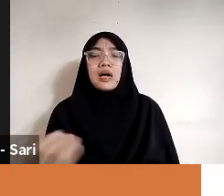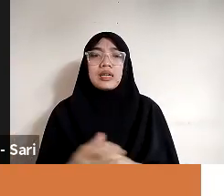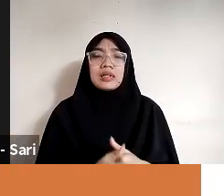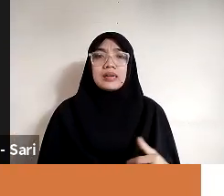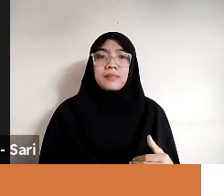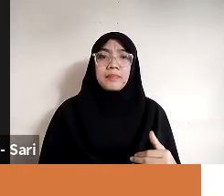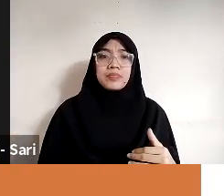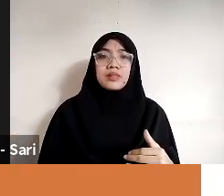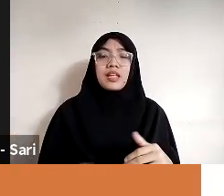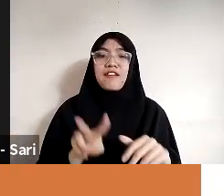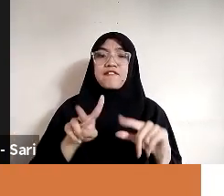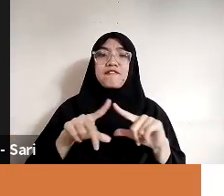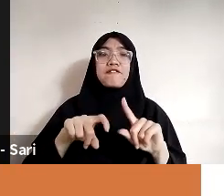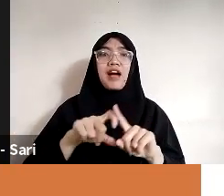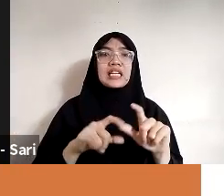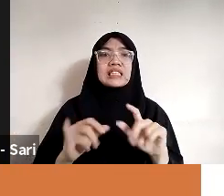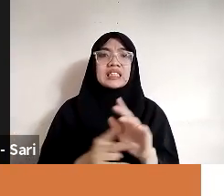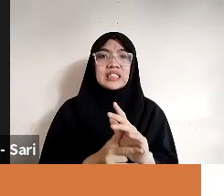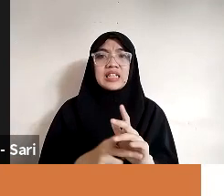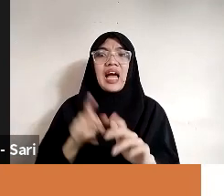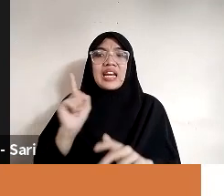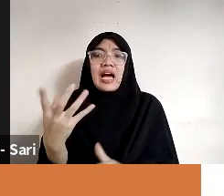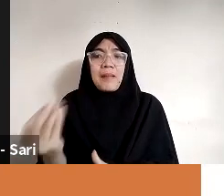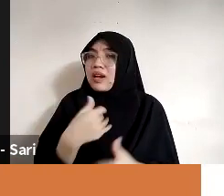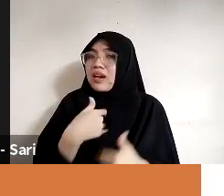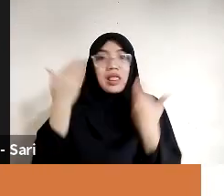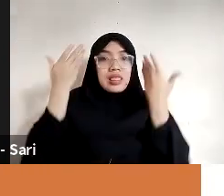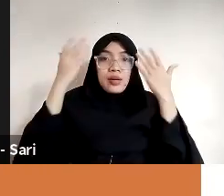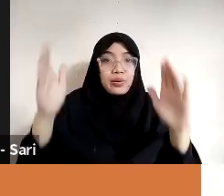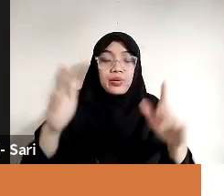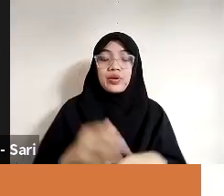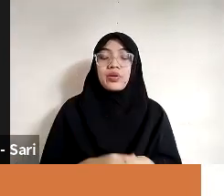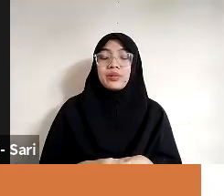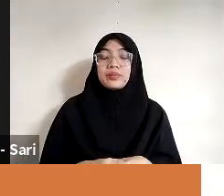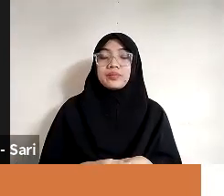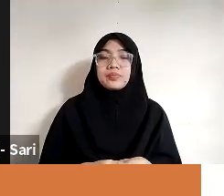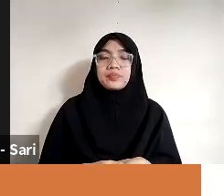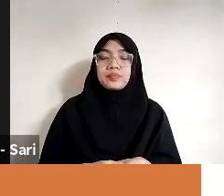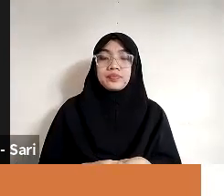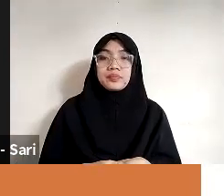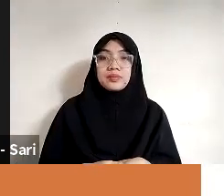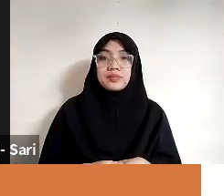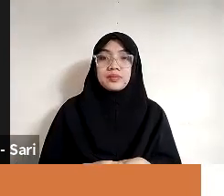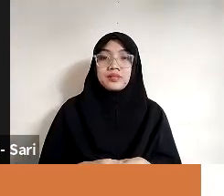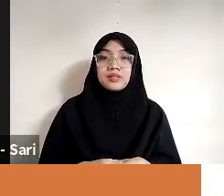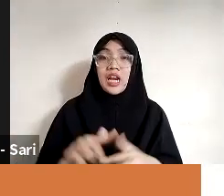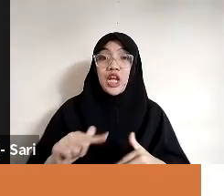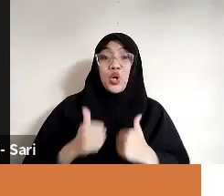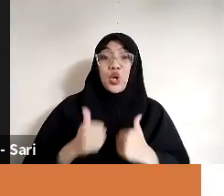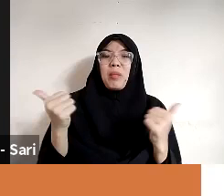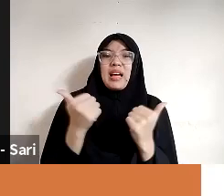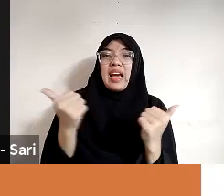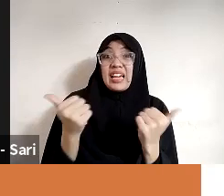vaksin akan ditemukan, dan tidak yakin juga apakah gaya hidup dengan